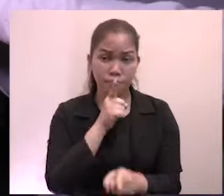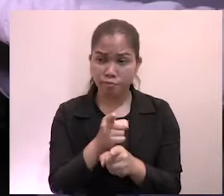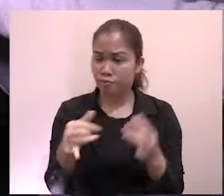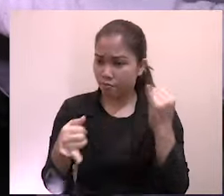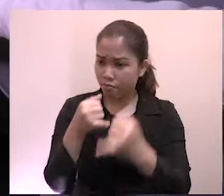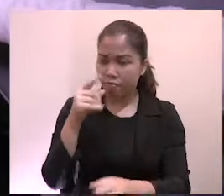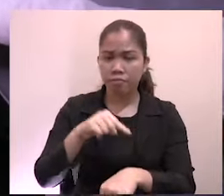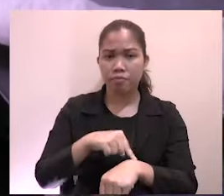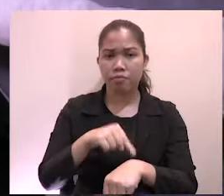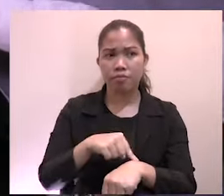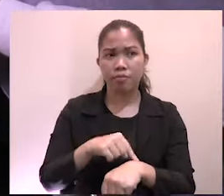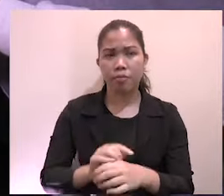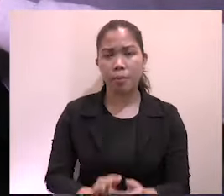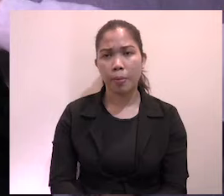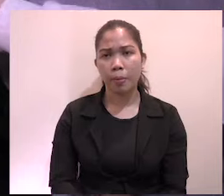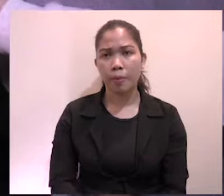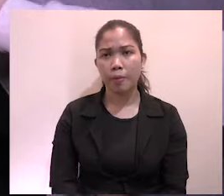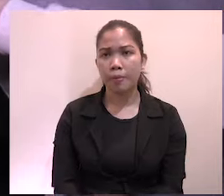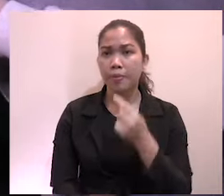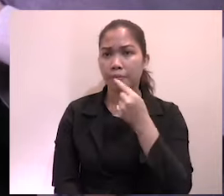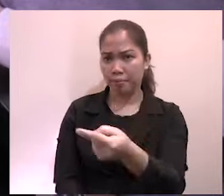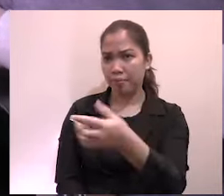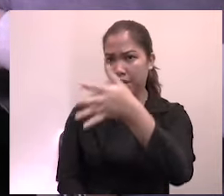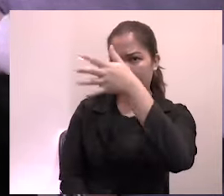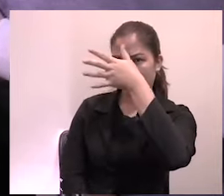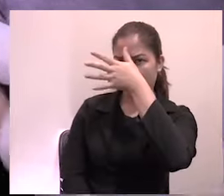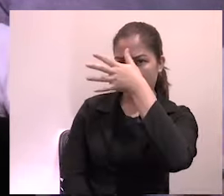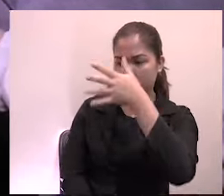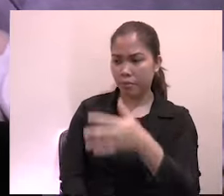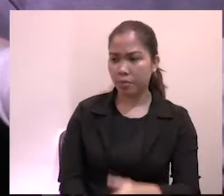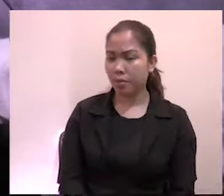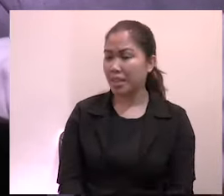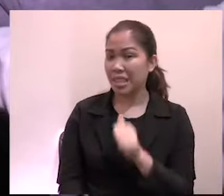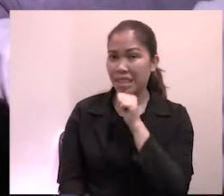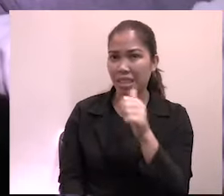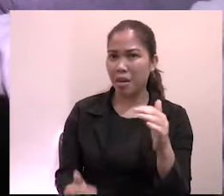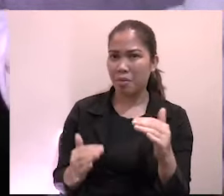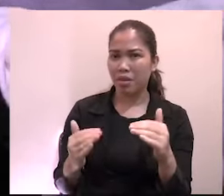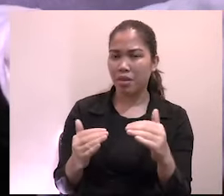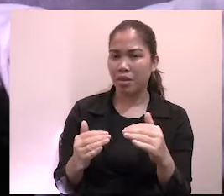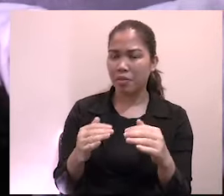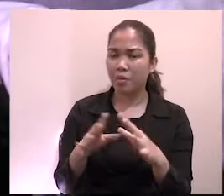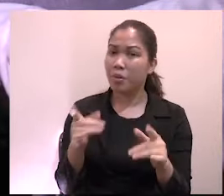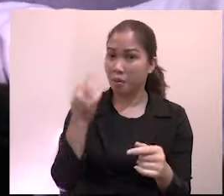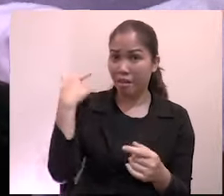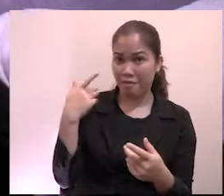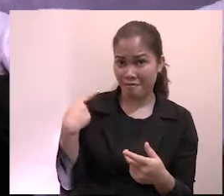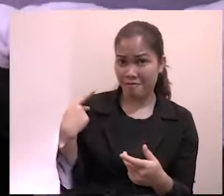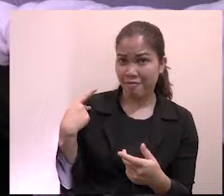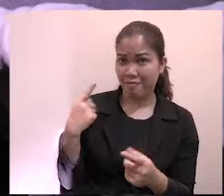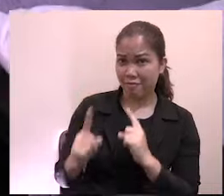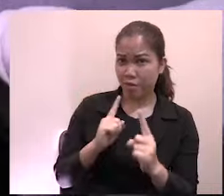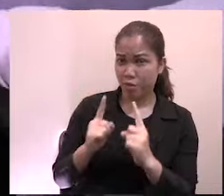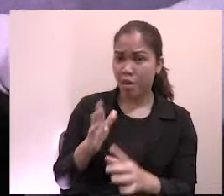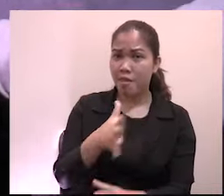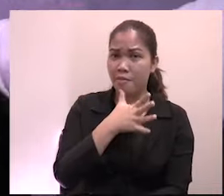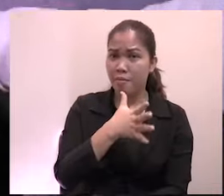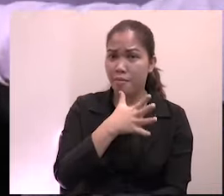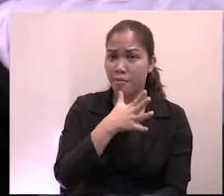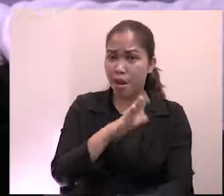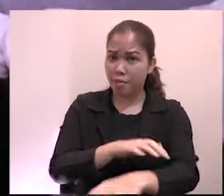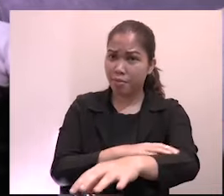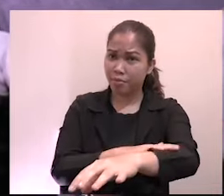time? Para lamang sabihin ng papa mo na hindi kami bias. Totoo ba may nakausap si mama ng mga